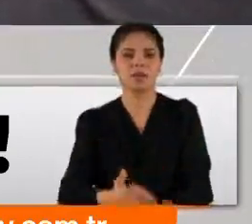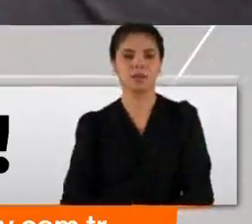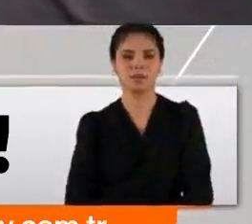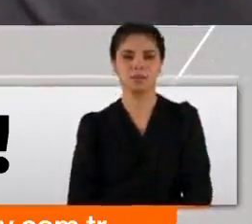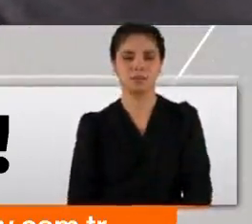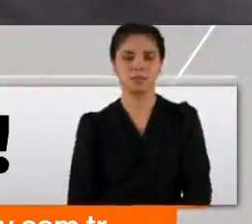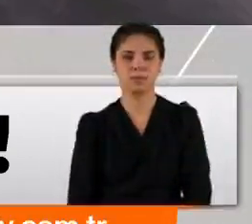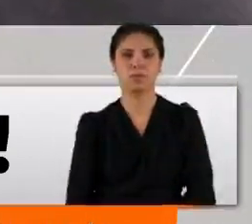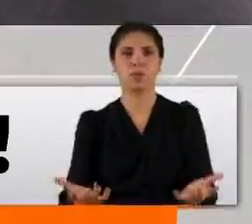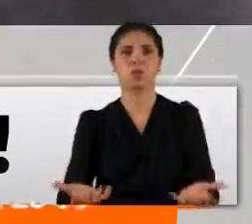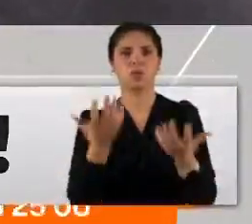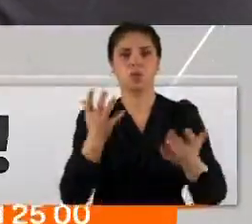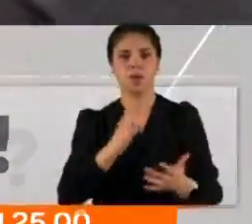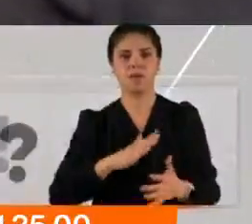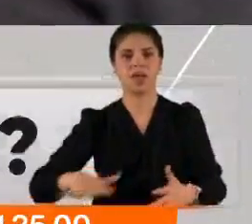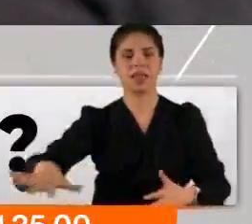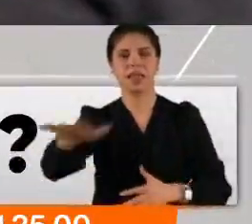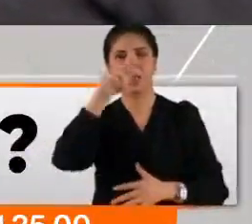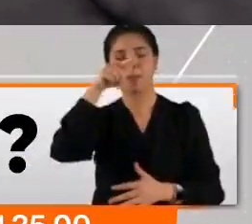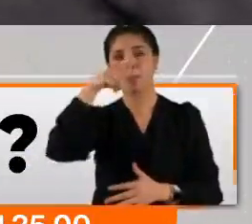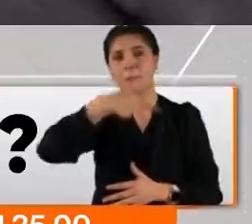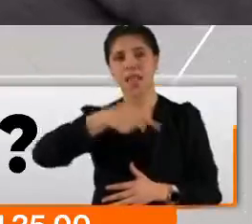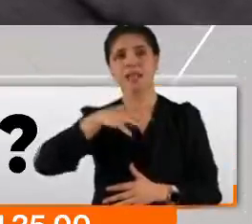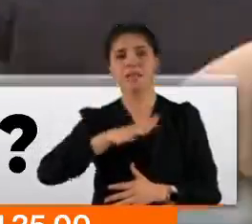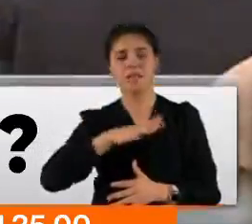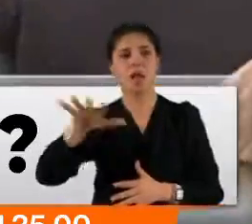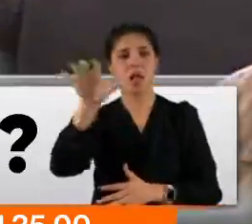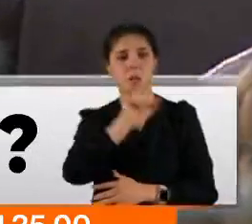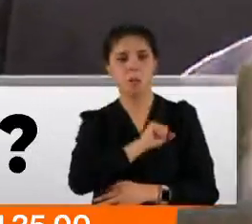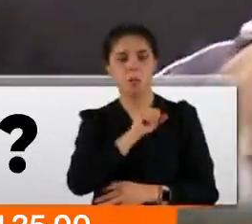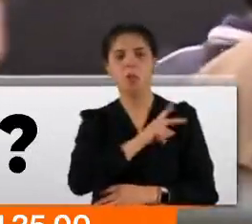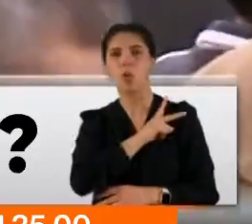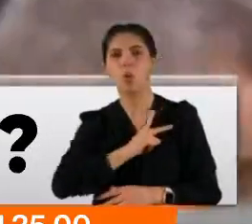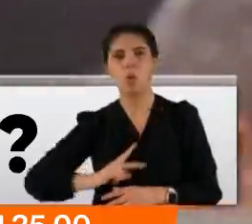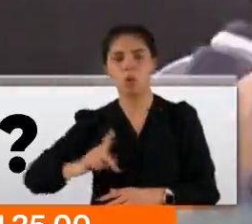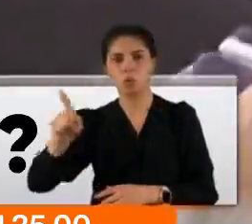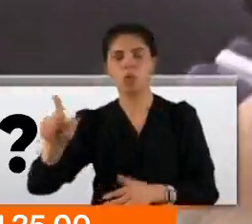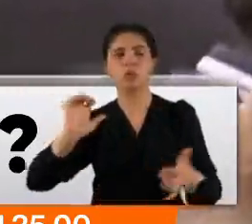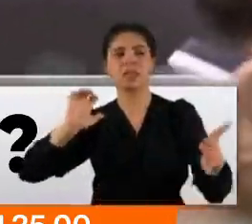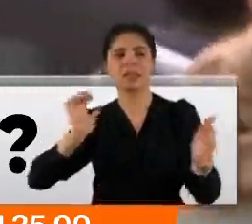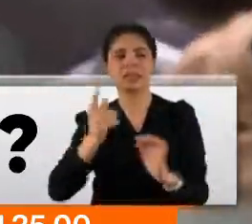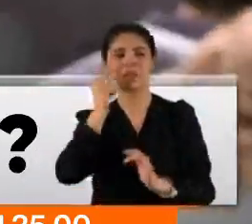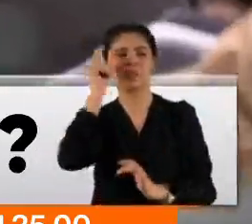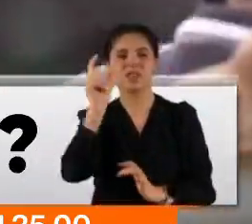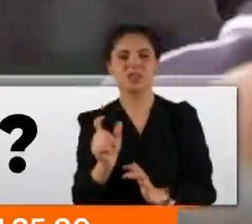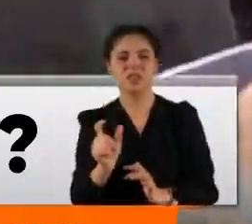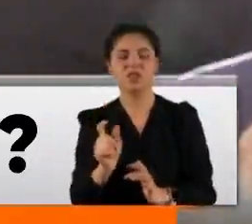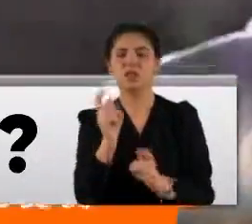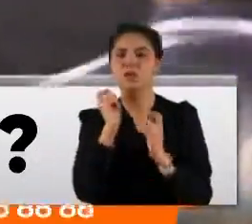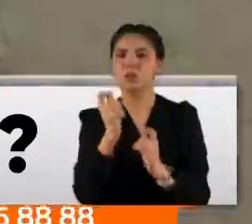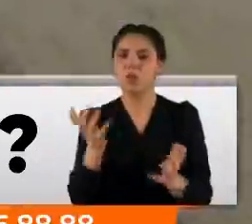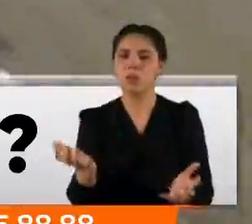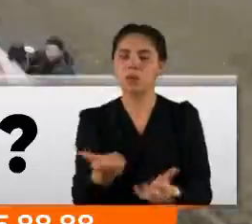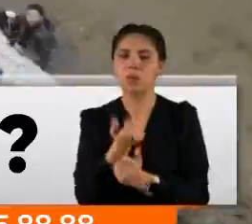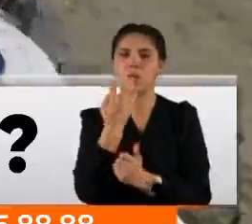vardı yani. Yerlerde mazotlar dökülmüştü. Herkes korkuyordu. Otobüsle tramvayın arasına sıkışan bir yaralı ise zar zor